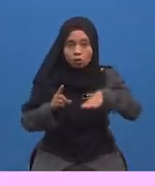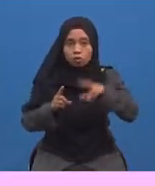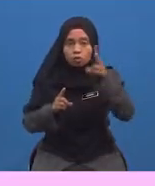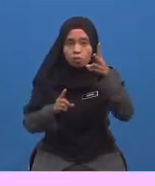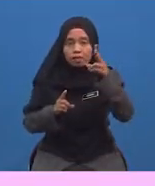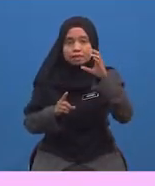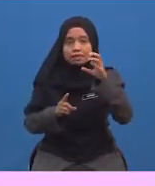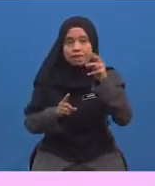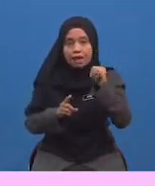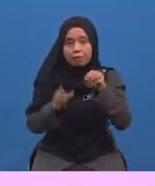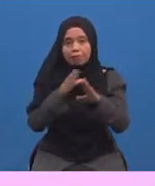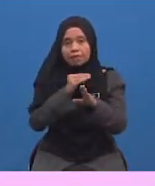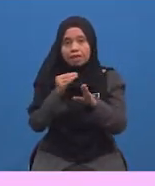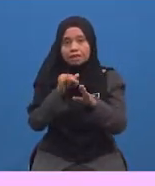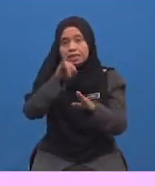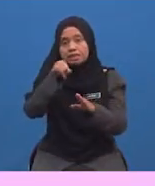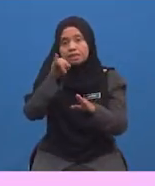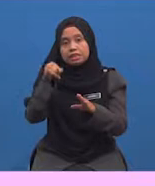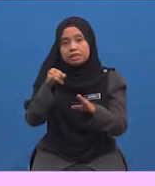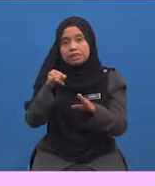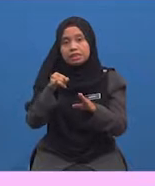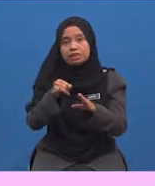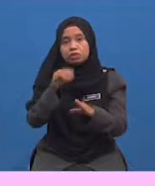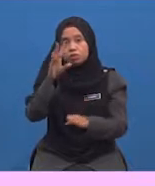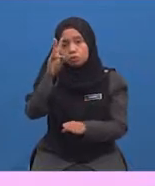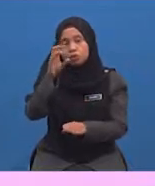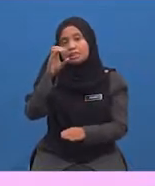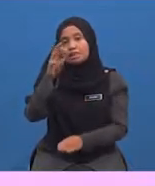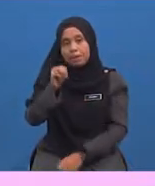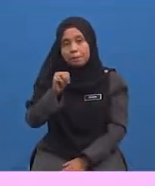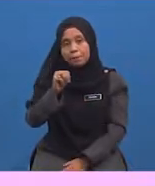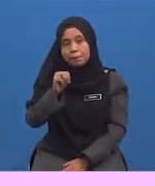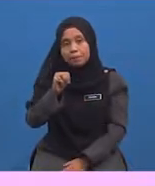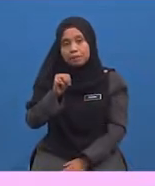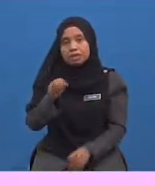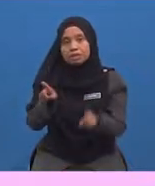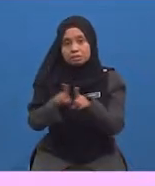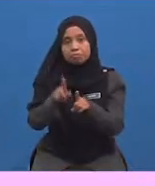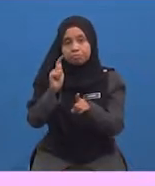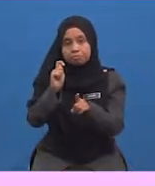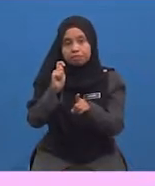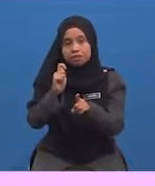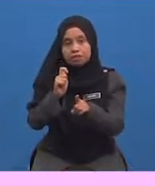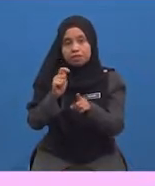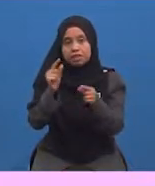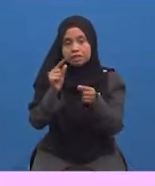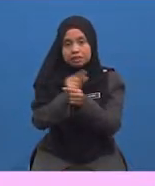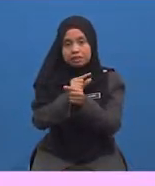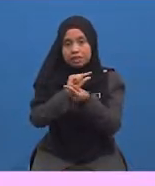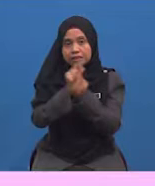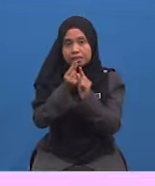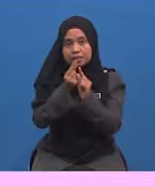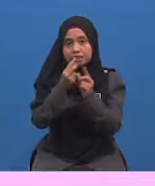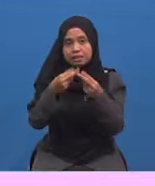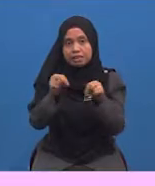cm dan jejari ialah 7 cm. Sama seperti tadi, gantikan nilai pi, j